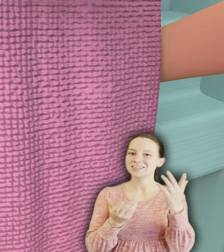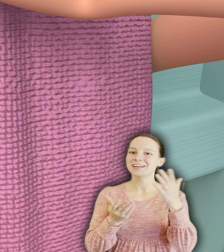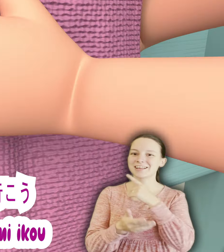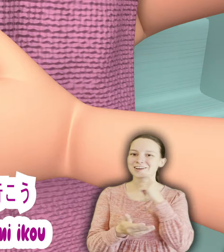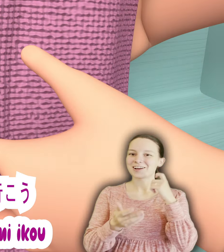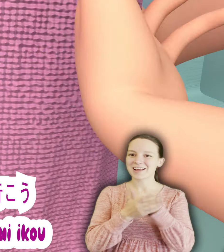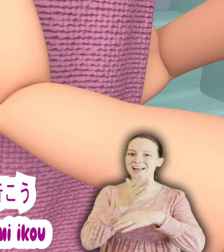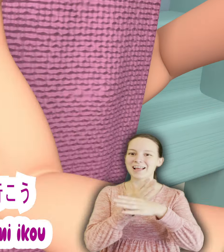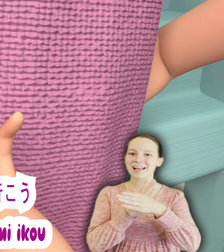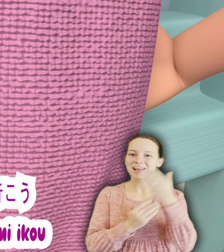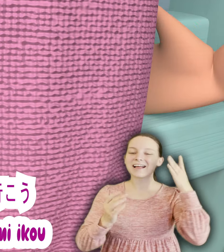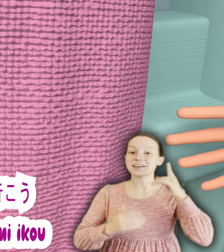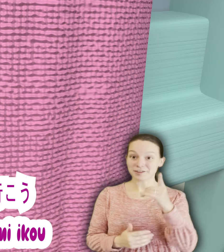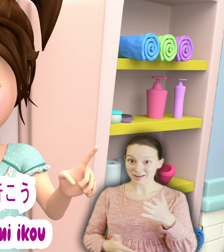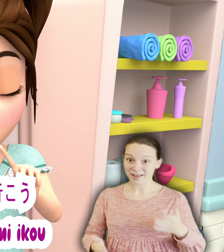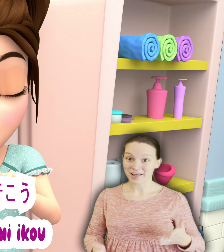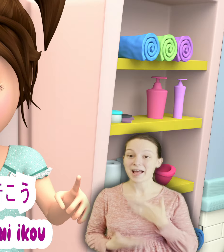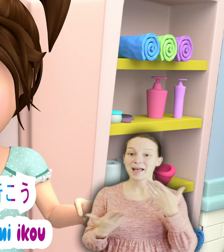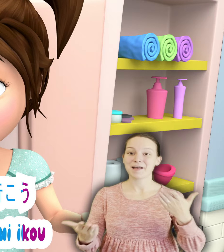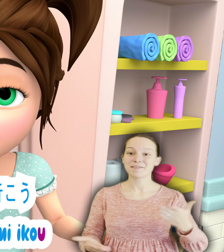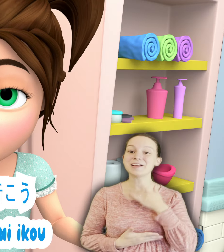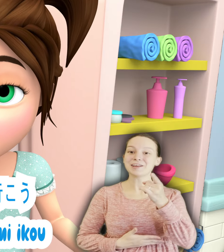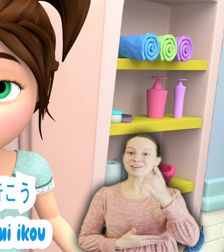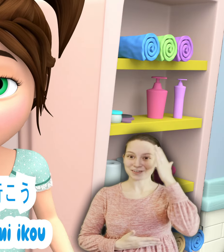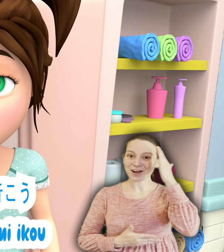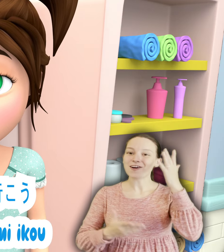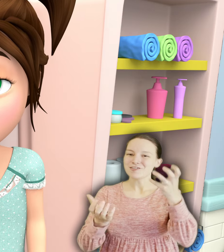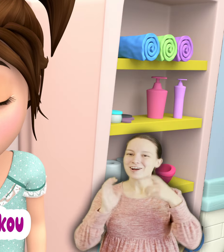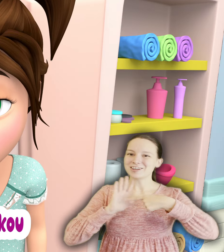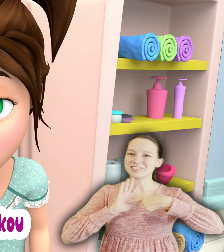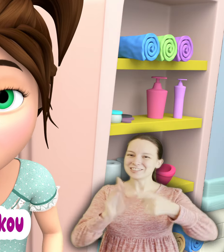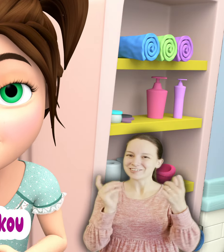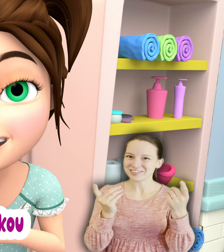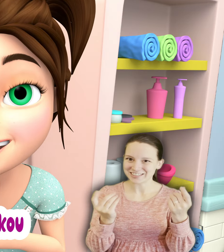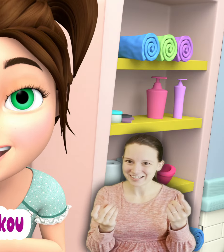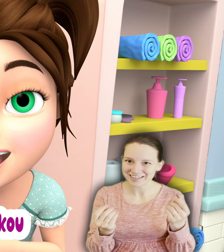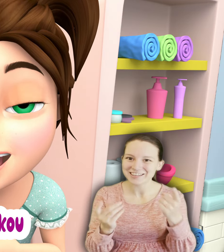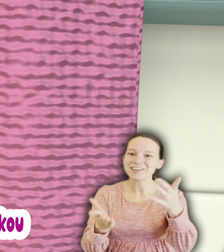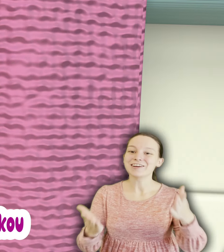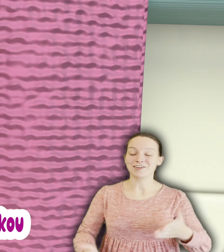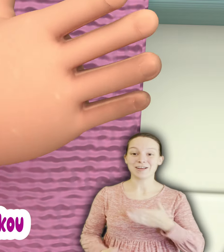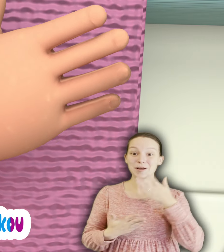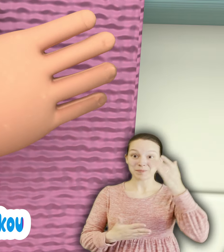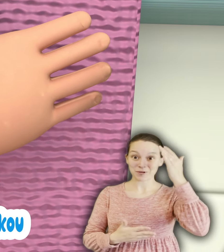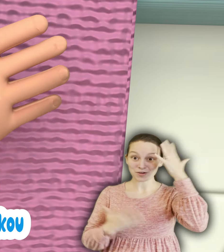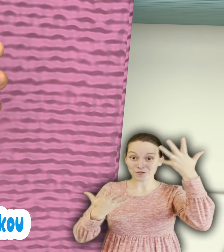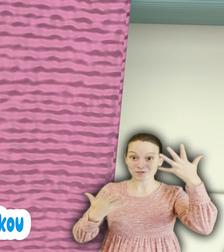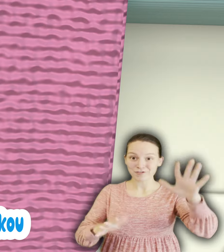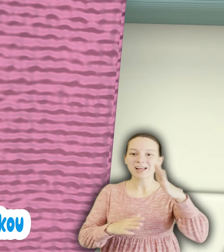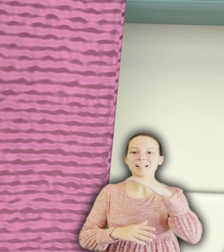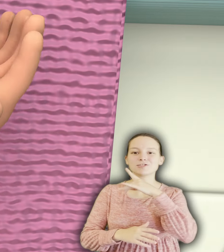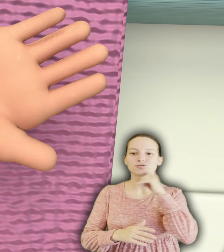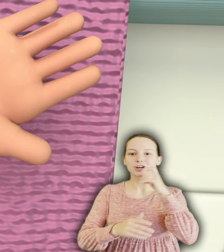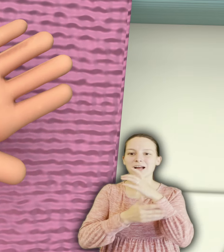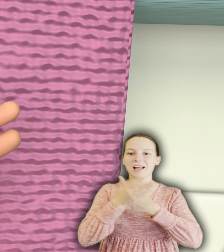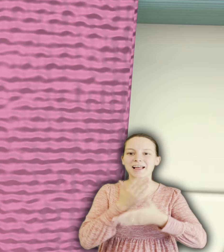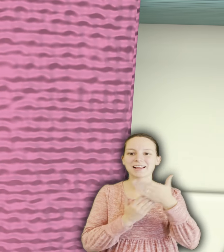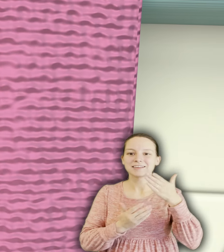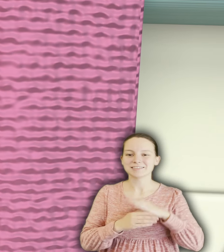食べたかったら手を肉食べたかったら手を吹こう